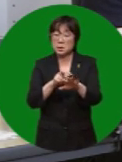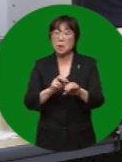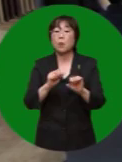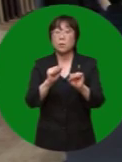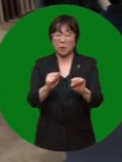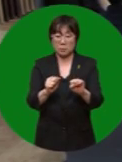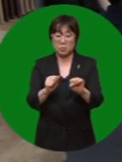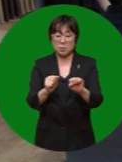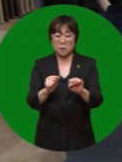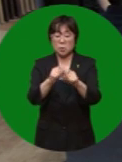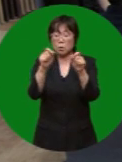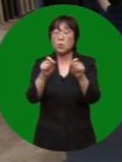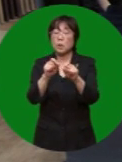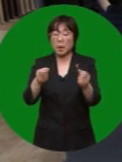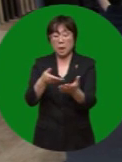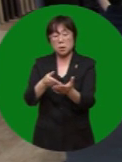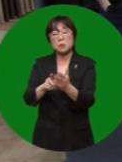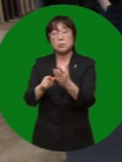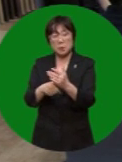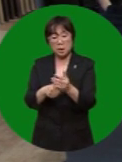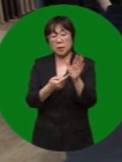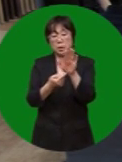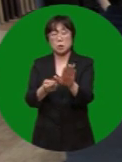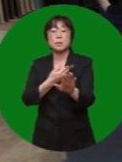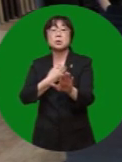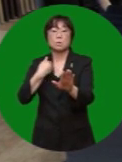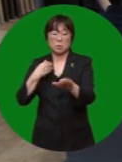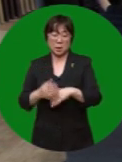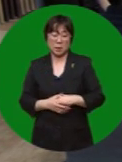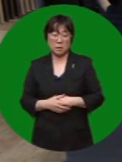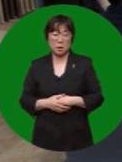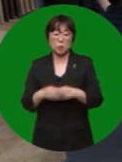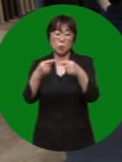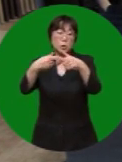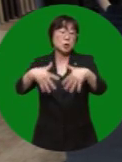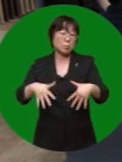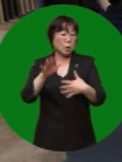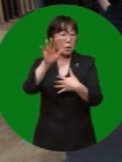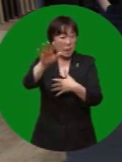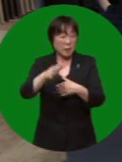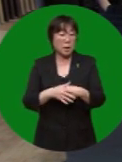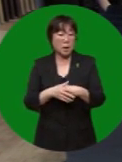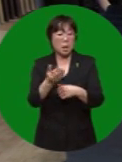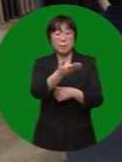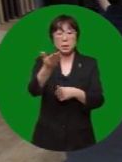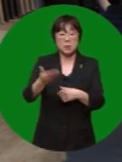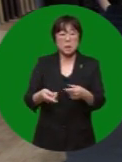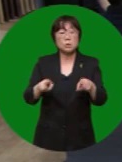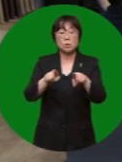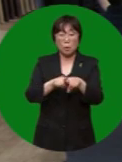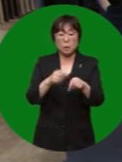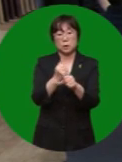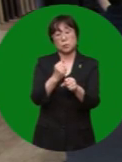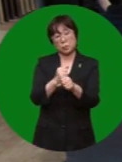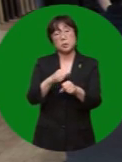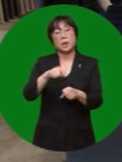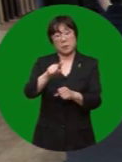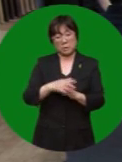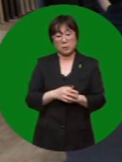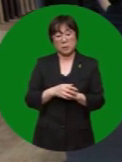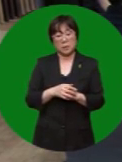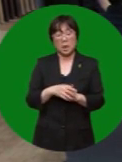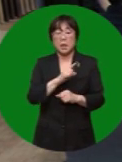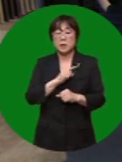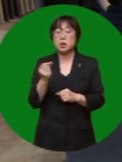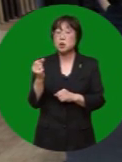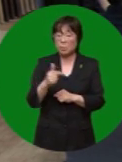行って、その結果説明の時に示せるという仕組みをこれからね、まあ、皆さん方とともに築き上げて、そ